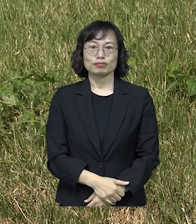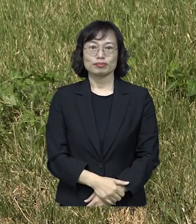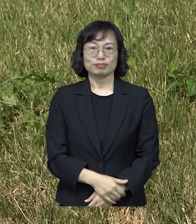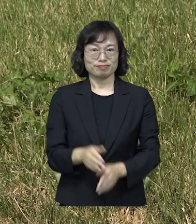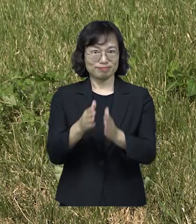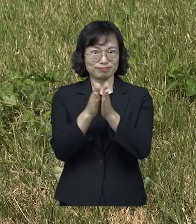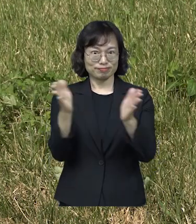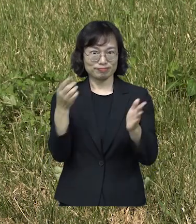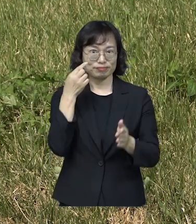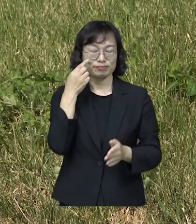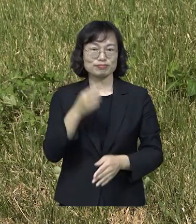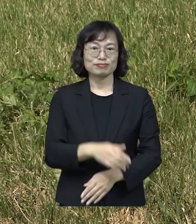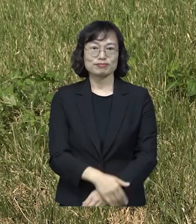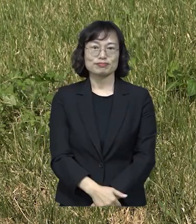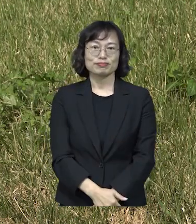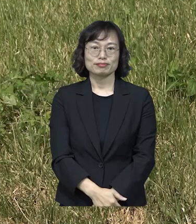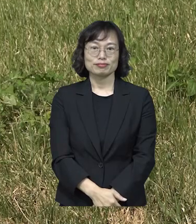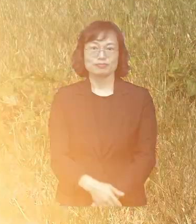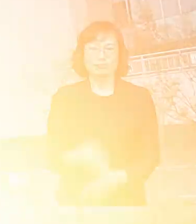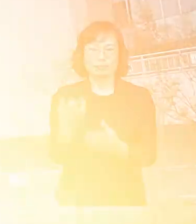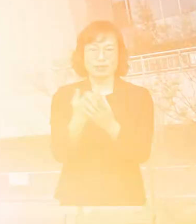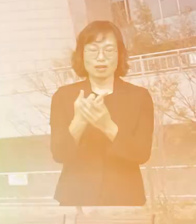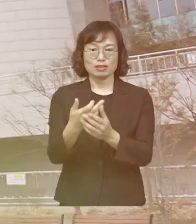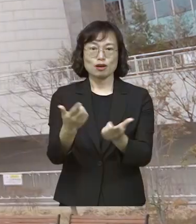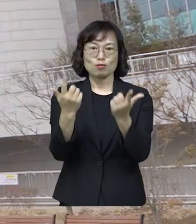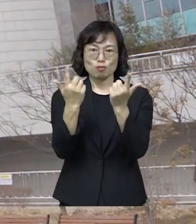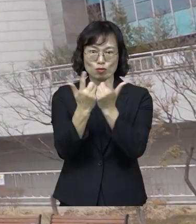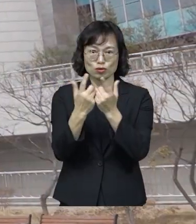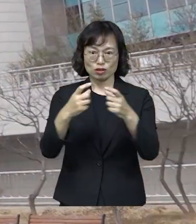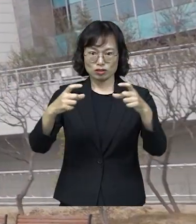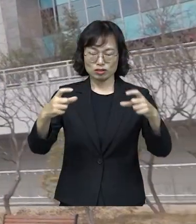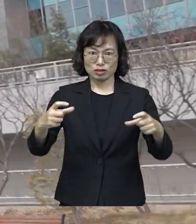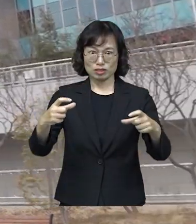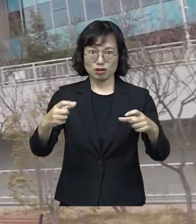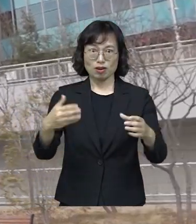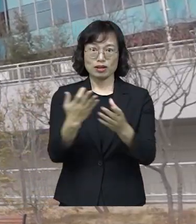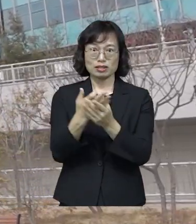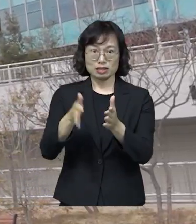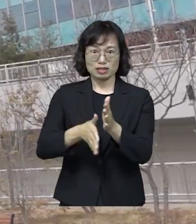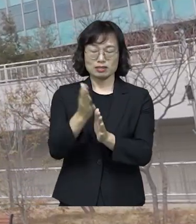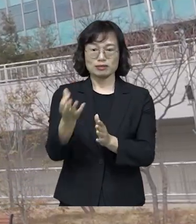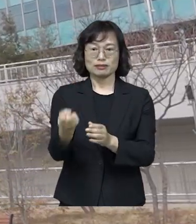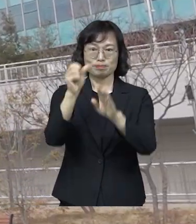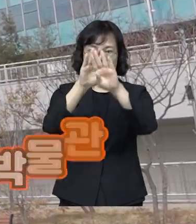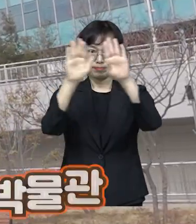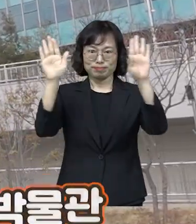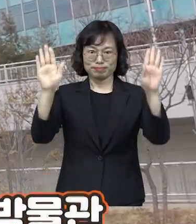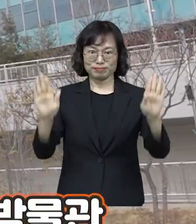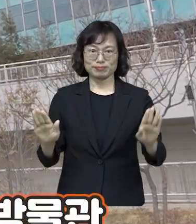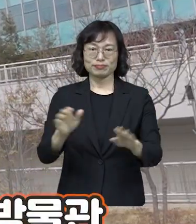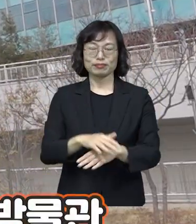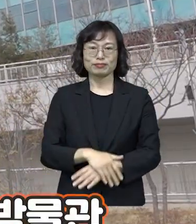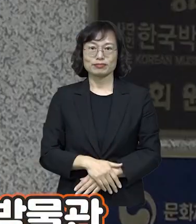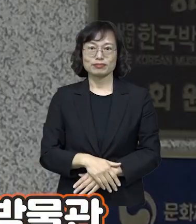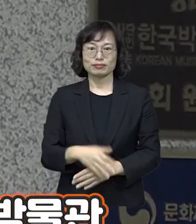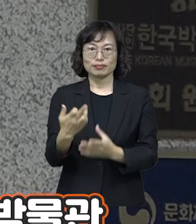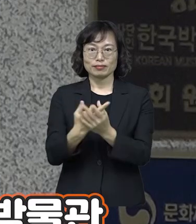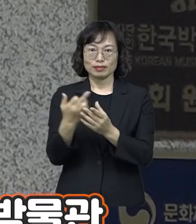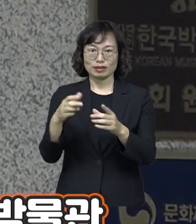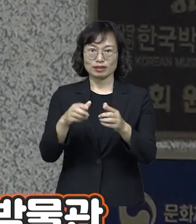합니다. 그럼 시작해볼까요? 양산시 북정로 78에 위치한 양산